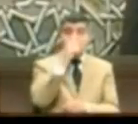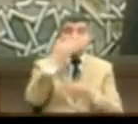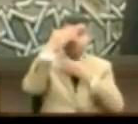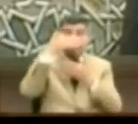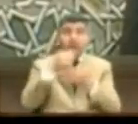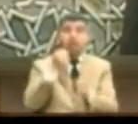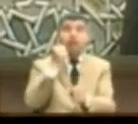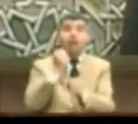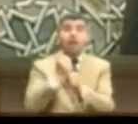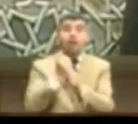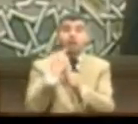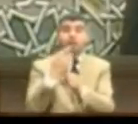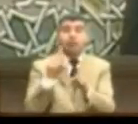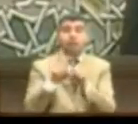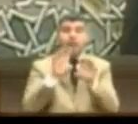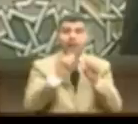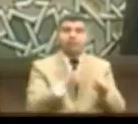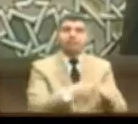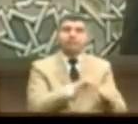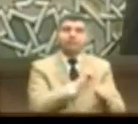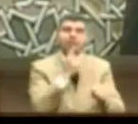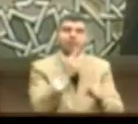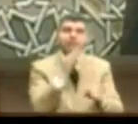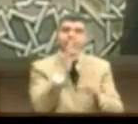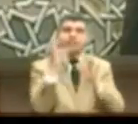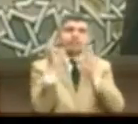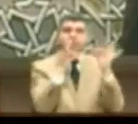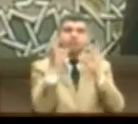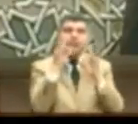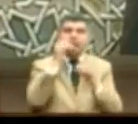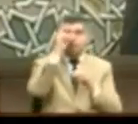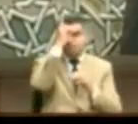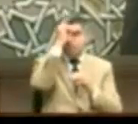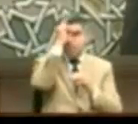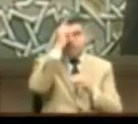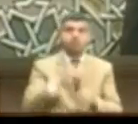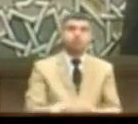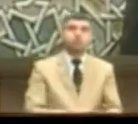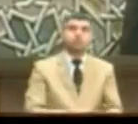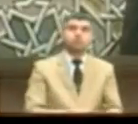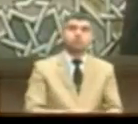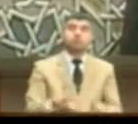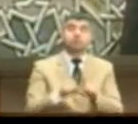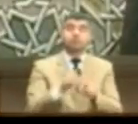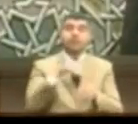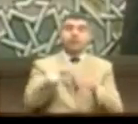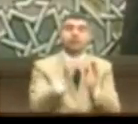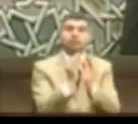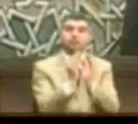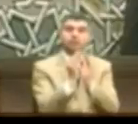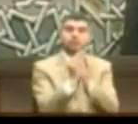مغاربة التغرين المحتلين سبتة ومليلية للسيدات والسادة النواب المحترمين من فريق العدالة